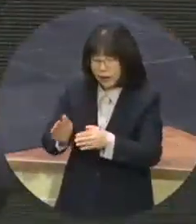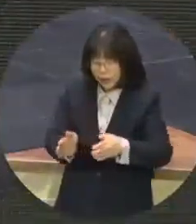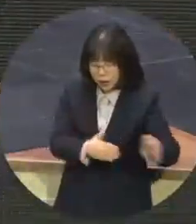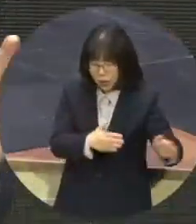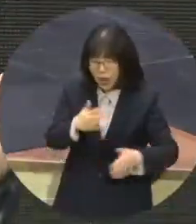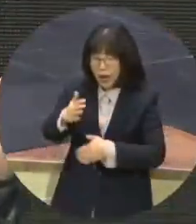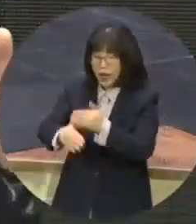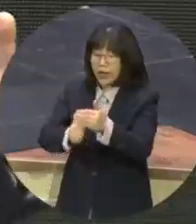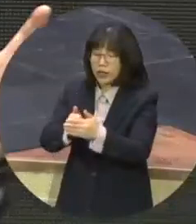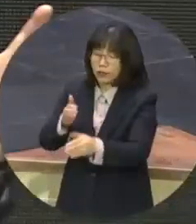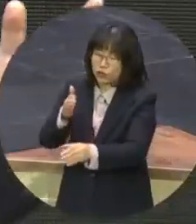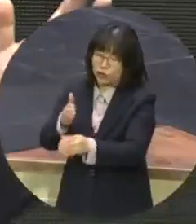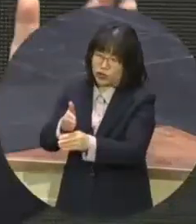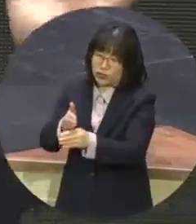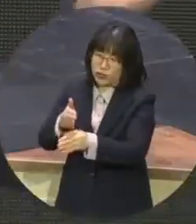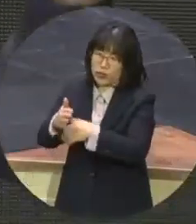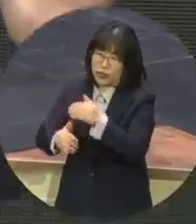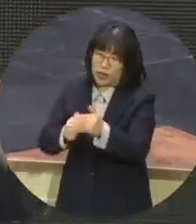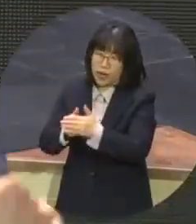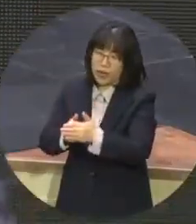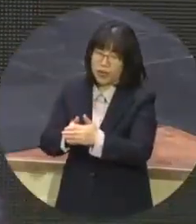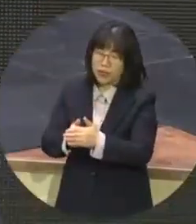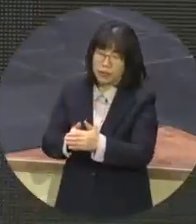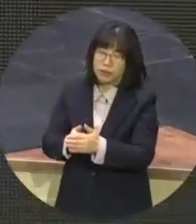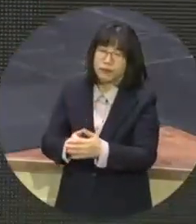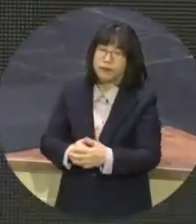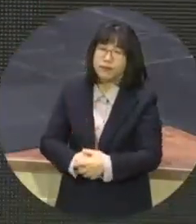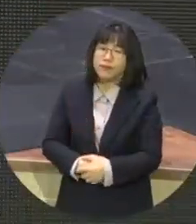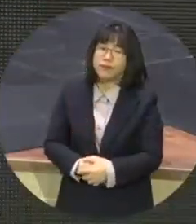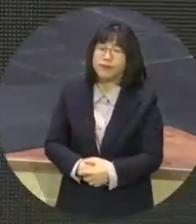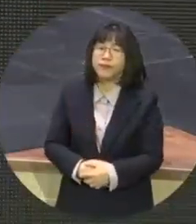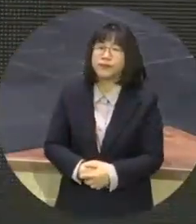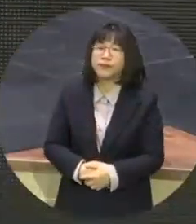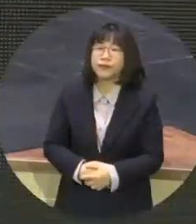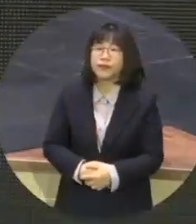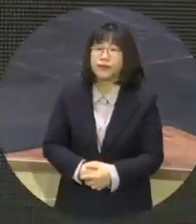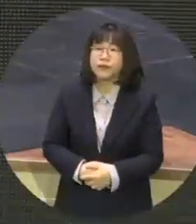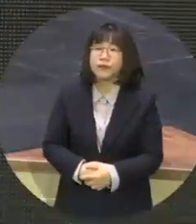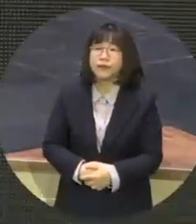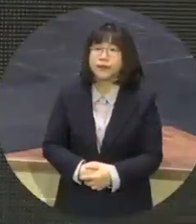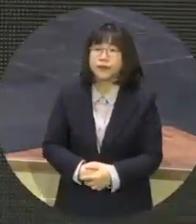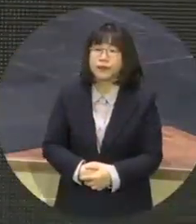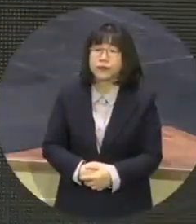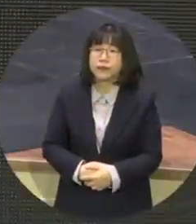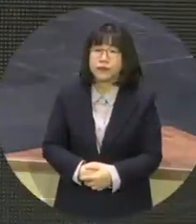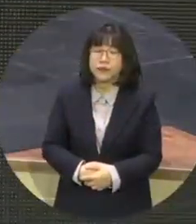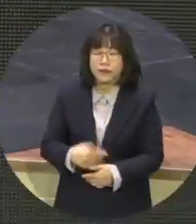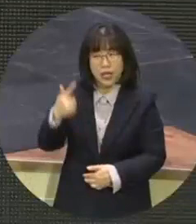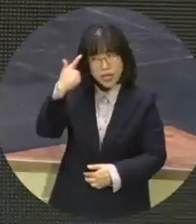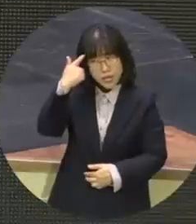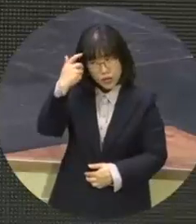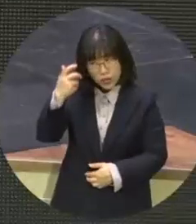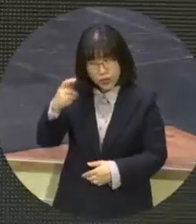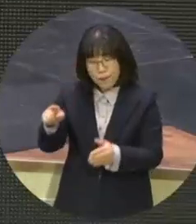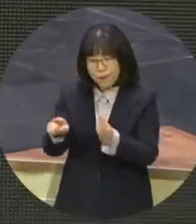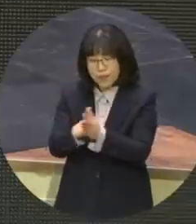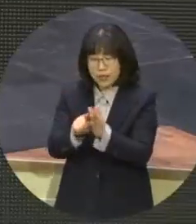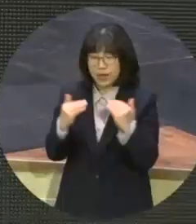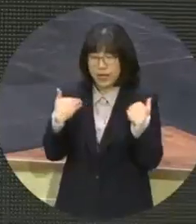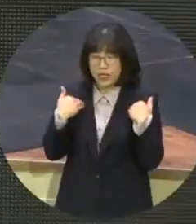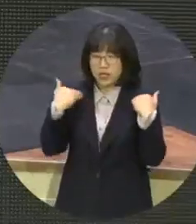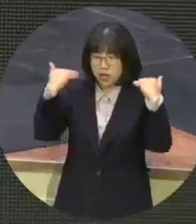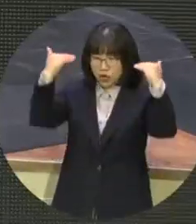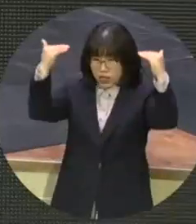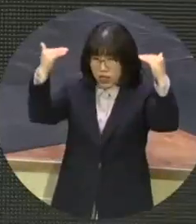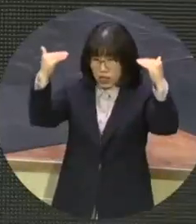이거를 맞추어서 계속 날로 부흥돼 나가는 이런 영적인 믿음의 성장을